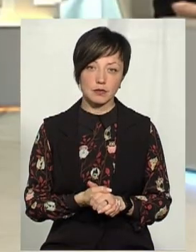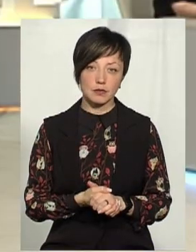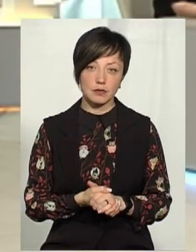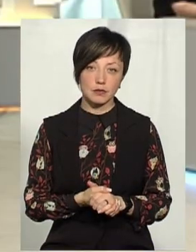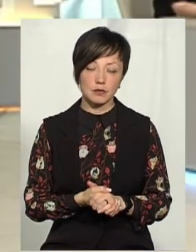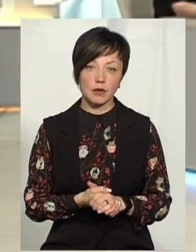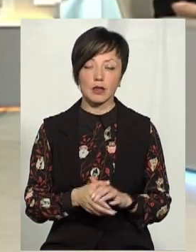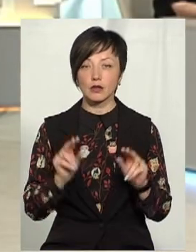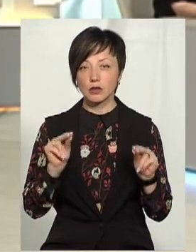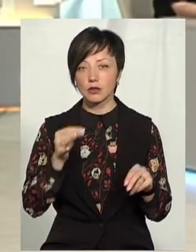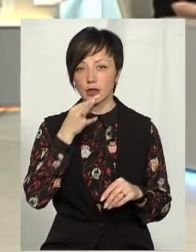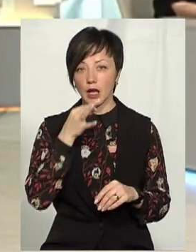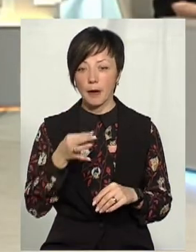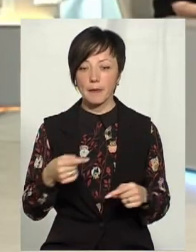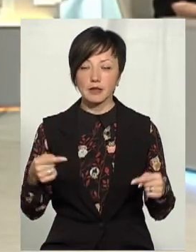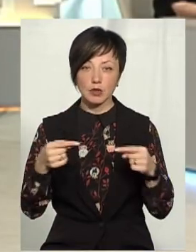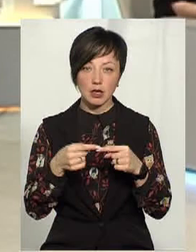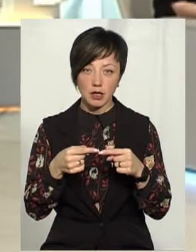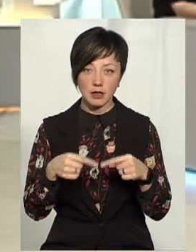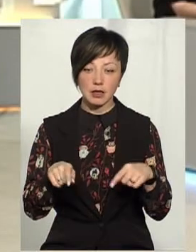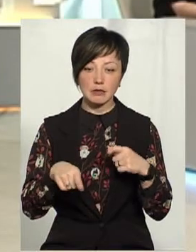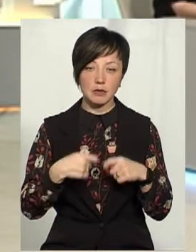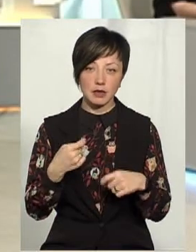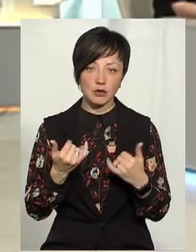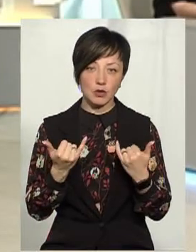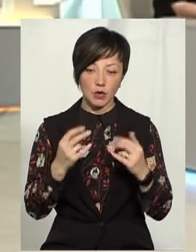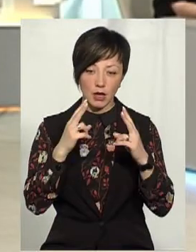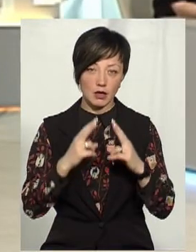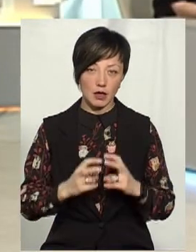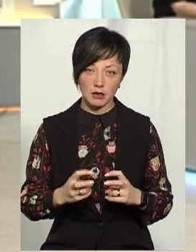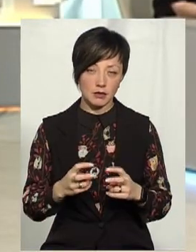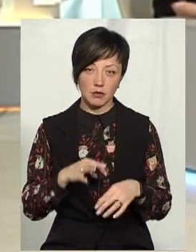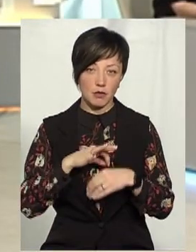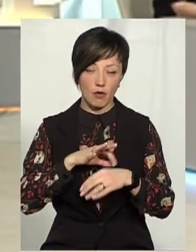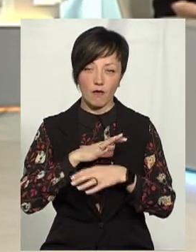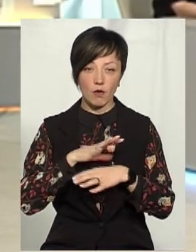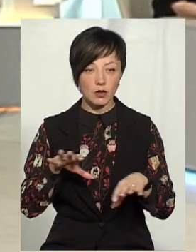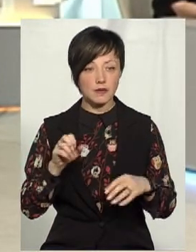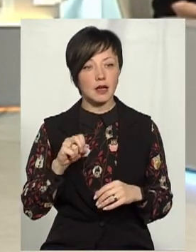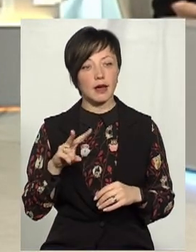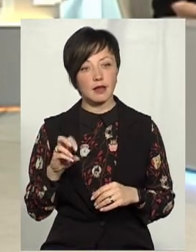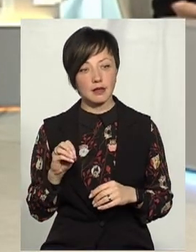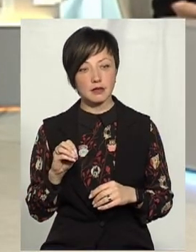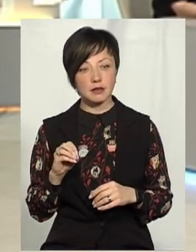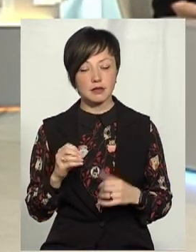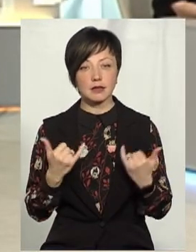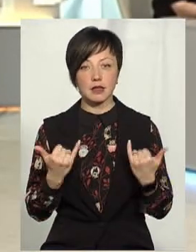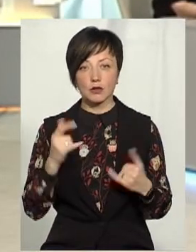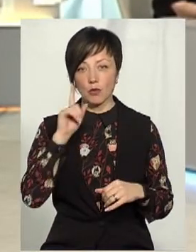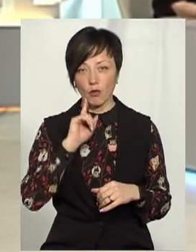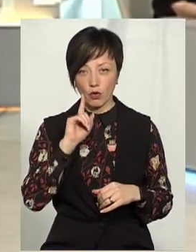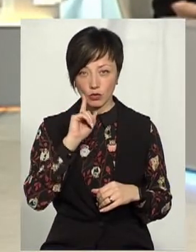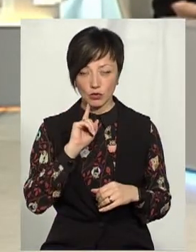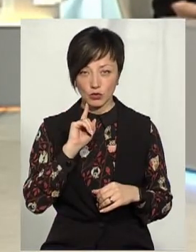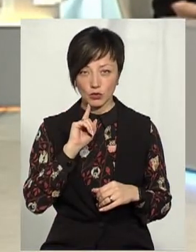Скажу чесно, що безпосередній аналіз на сьогодні саме таких збитків достеменно не проводився, але ну, наразі поки